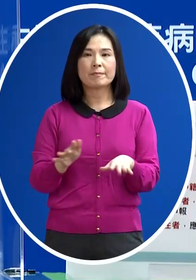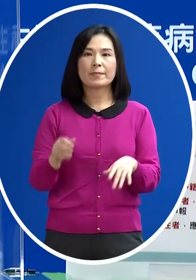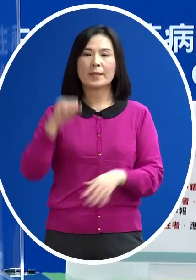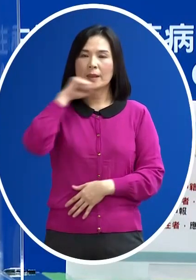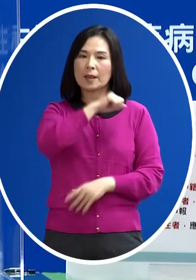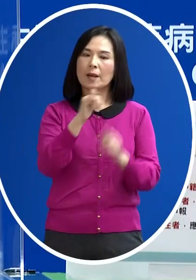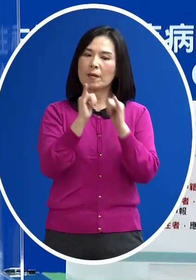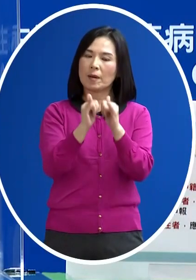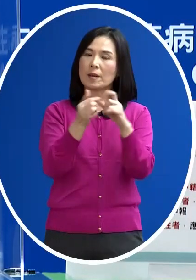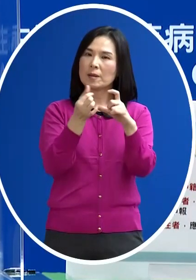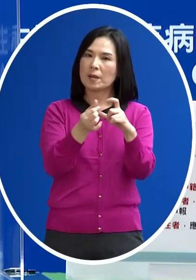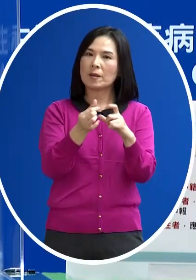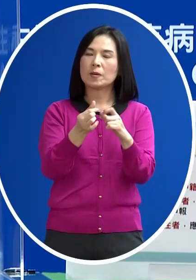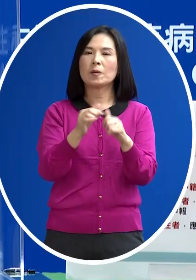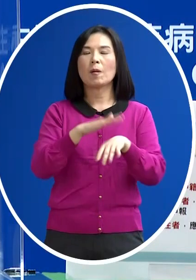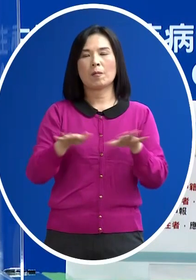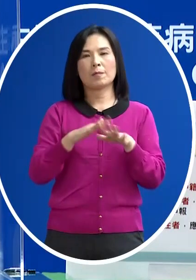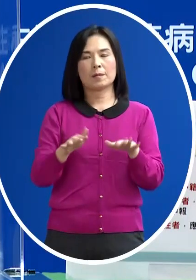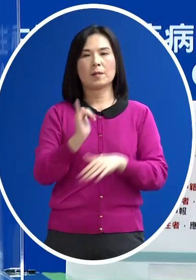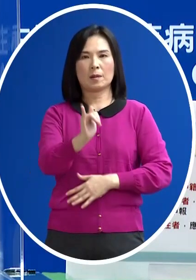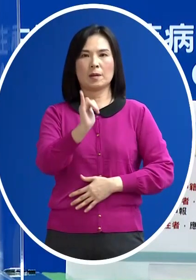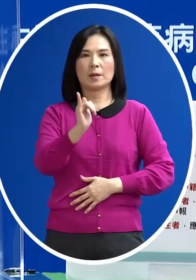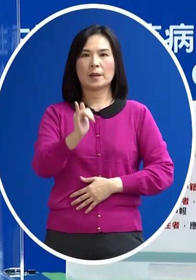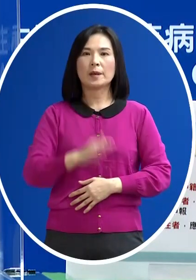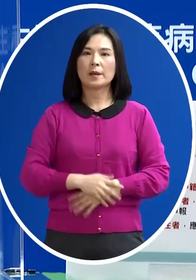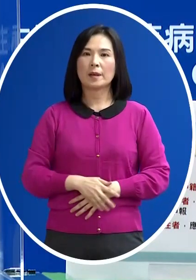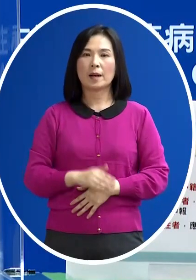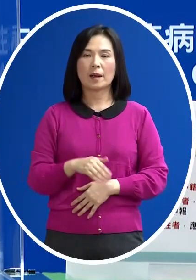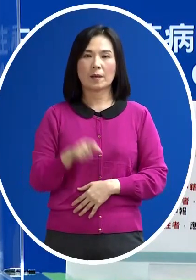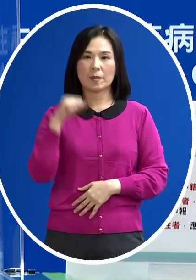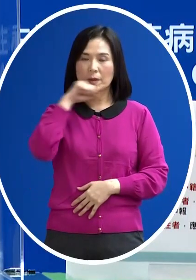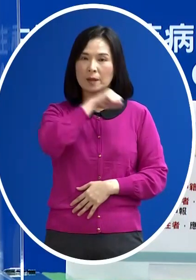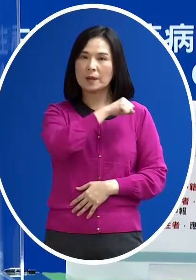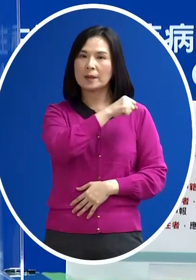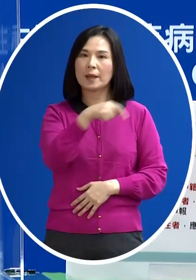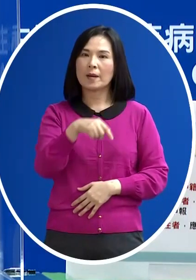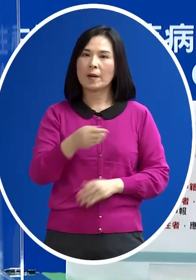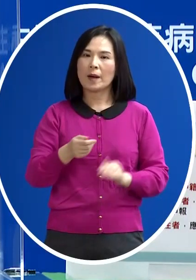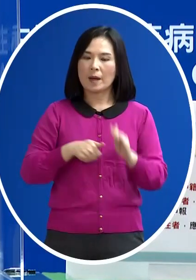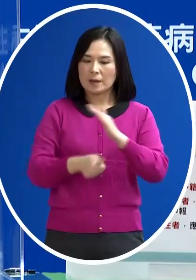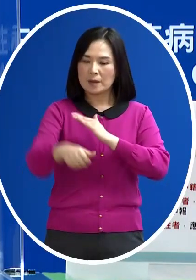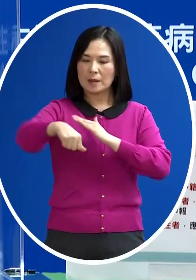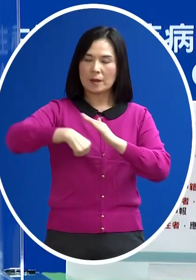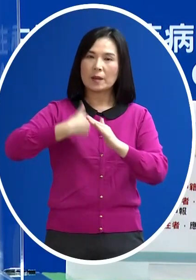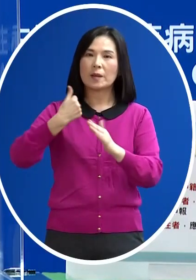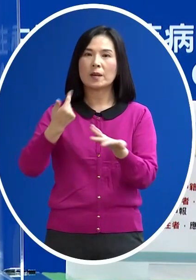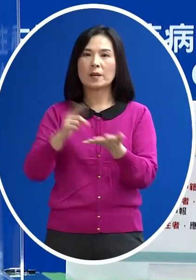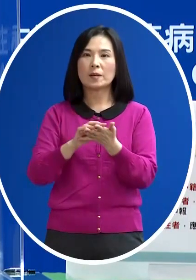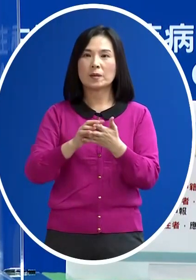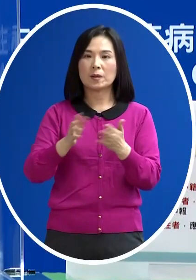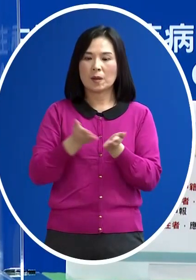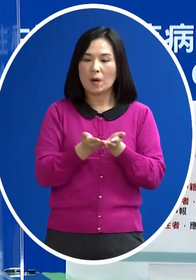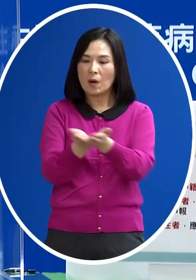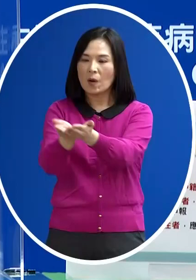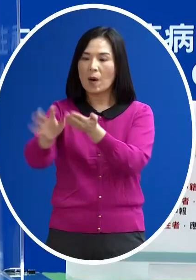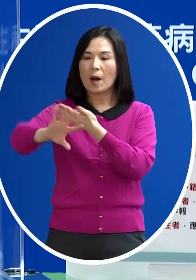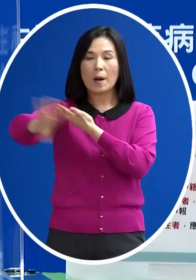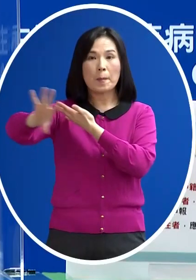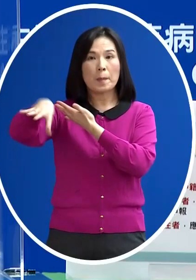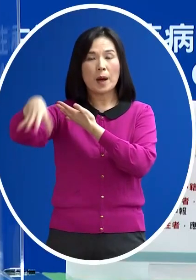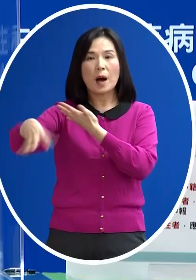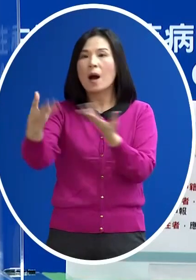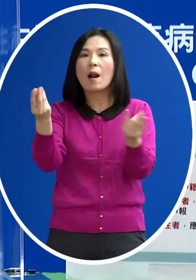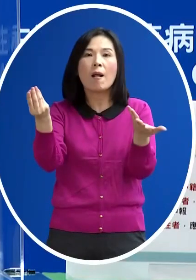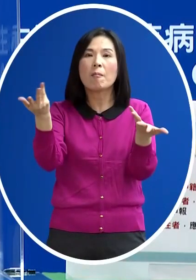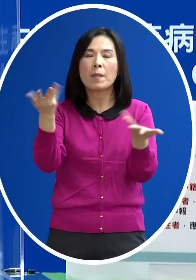湾的社区基本上是安全的。哦，如果是台湾里面台湾进台湾出，哦，没有到其他的地方去，哦，在台湾